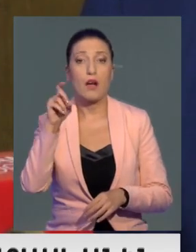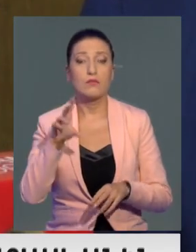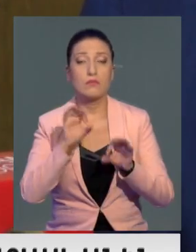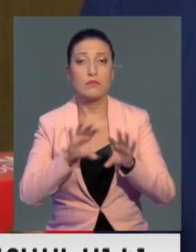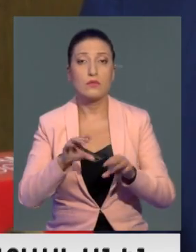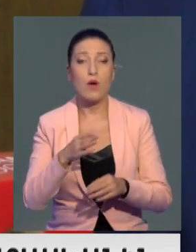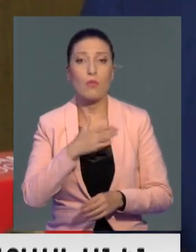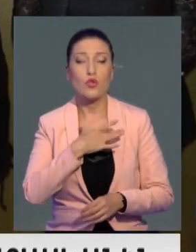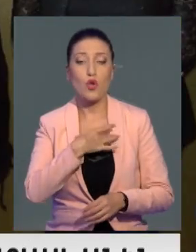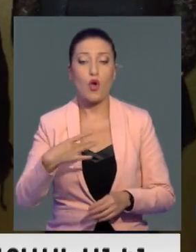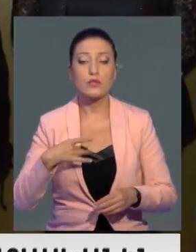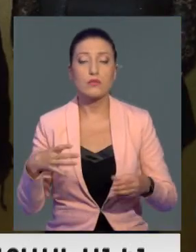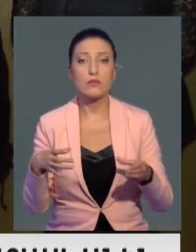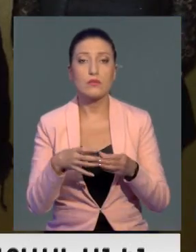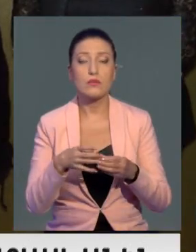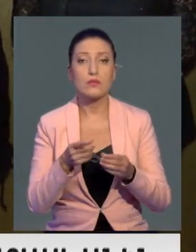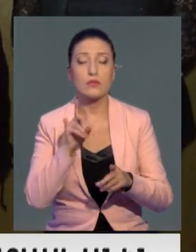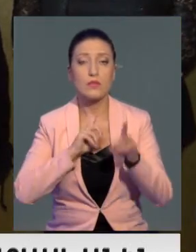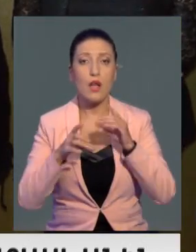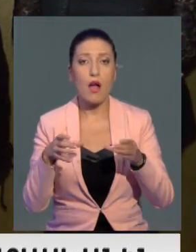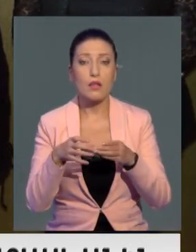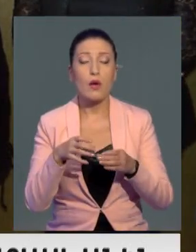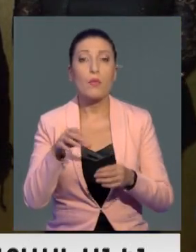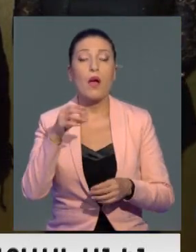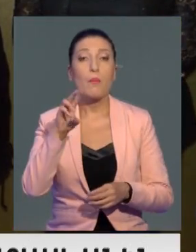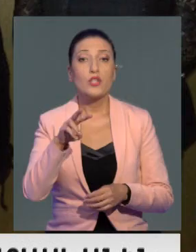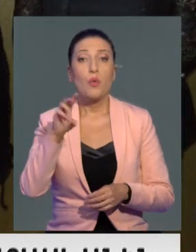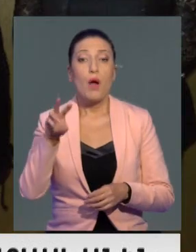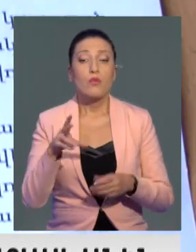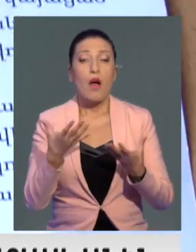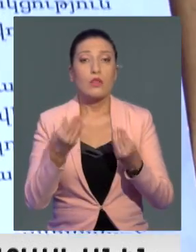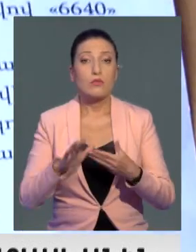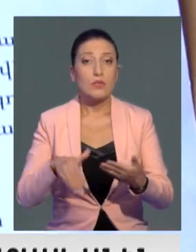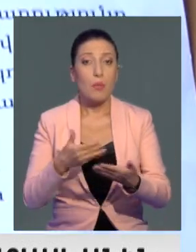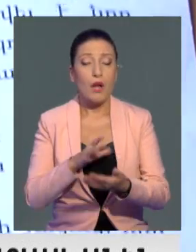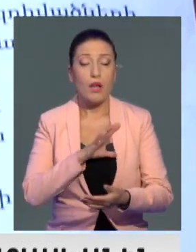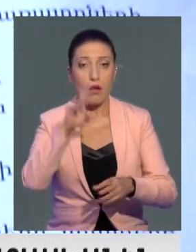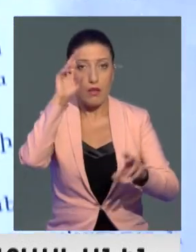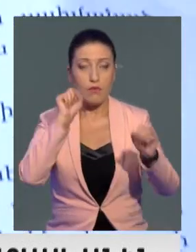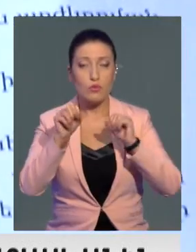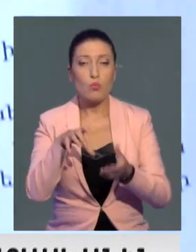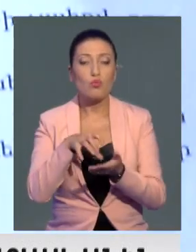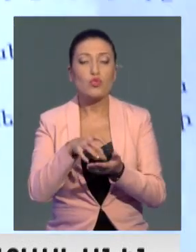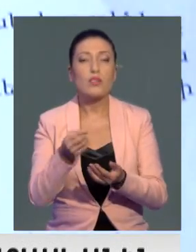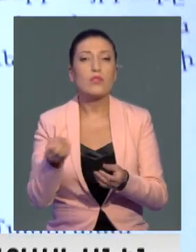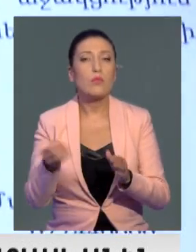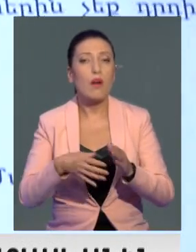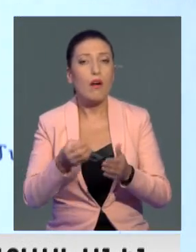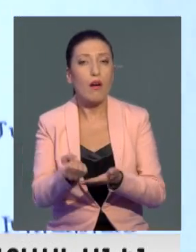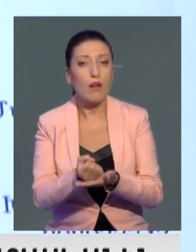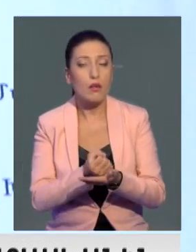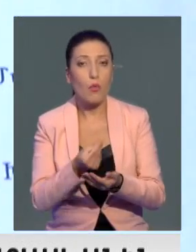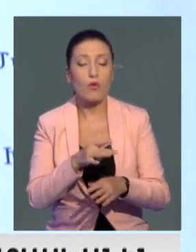սոցապահովության հիմնադրամի հոգաբարձուների խորհրդի անդամ Մեսրոպ Մանուկյանն այսօր դիմել են կառավարություն, պահանջելով, որ բյուջեում կուտակված հավելյալ գումարը